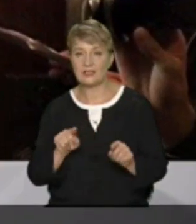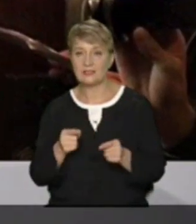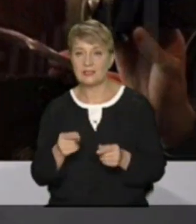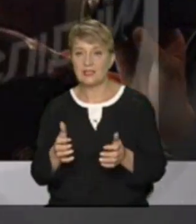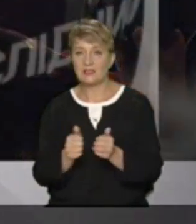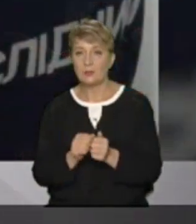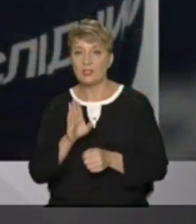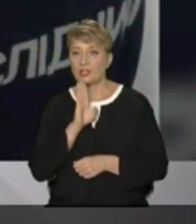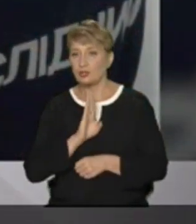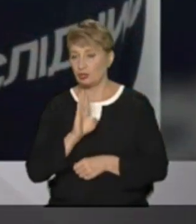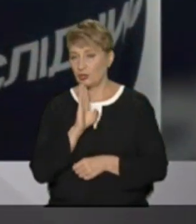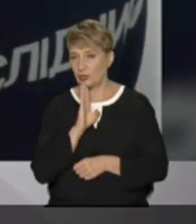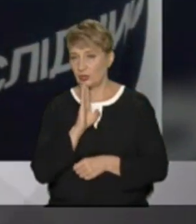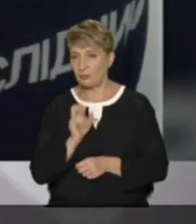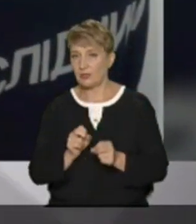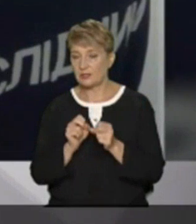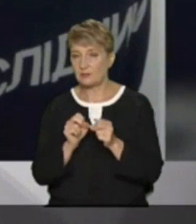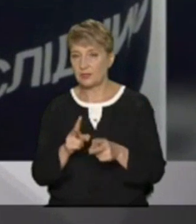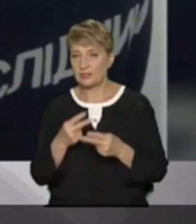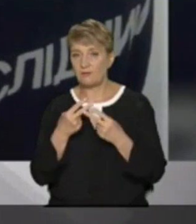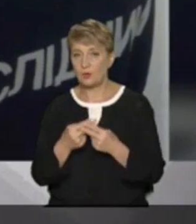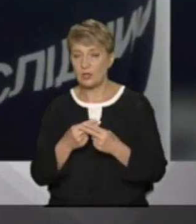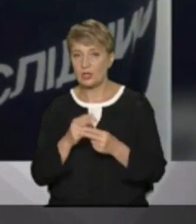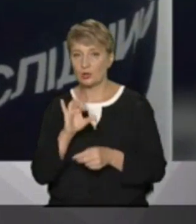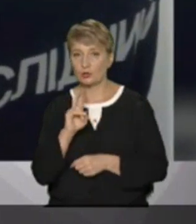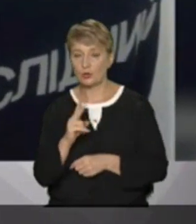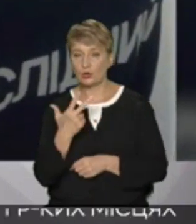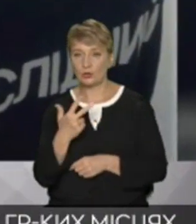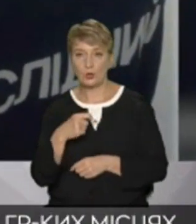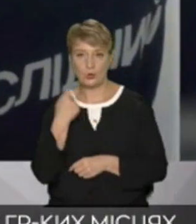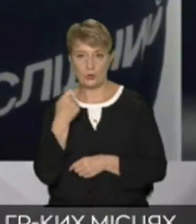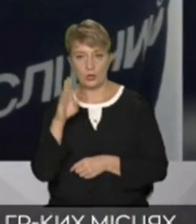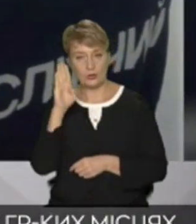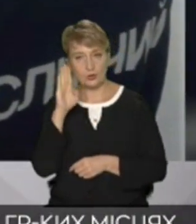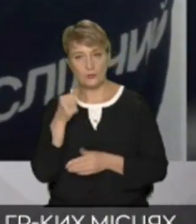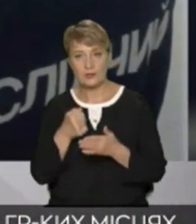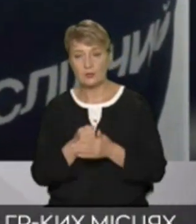жінці загрожує, зокрема, позбавлення волі на строк до 3 років, а чоловікові до 5 років ув'язнення.